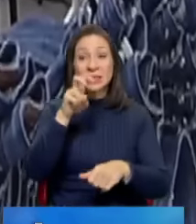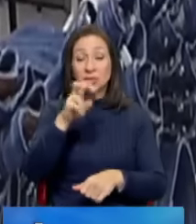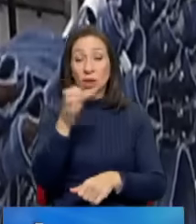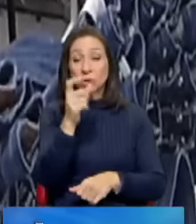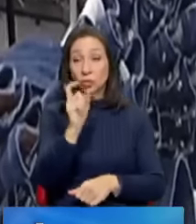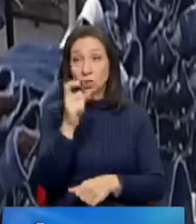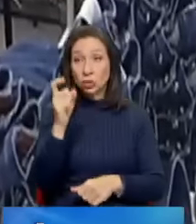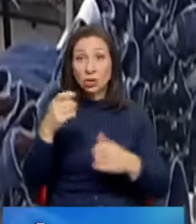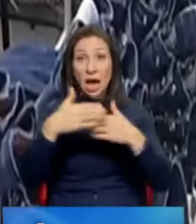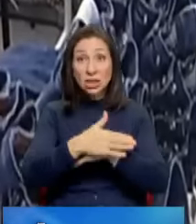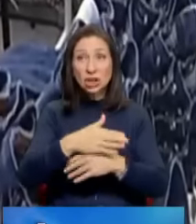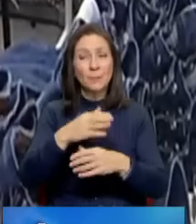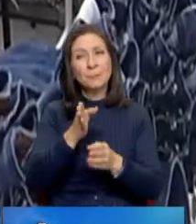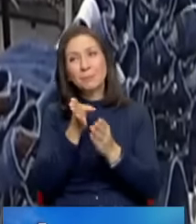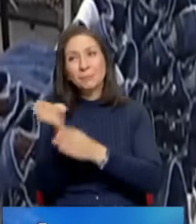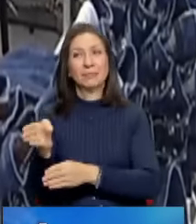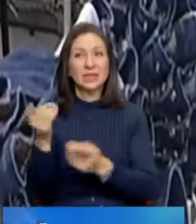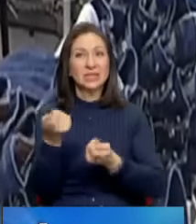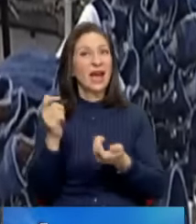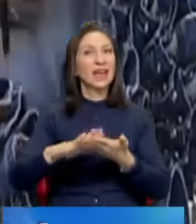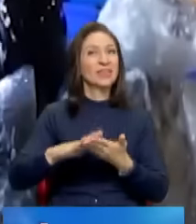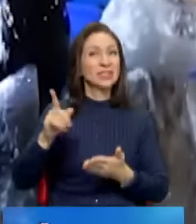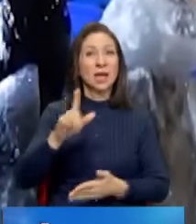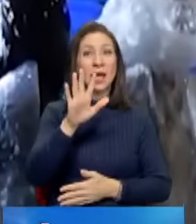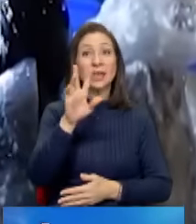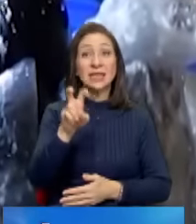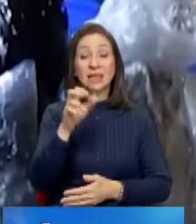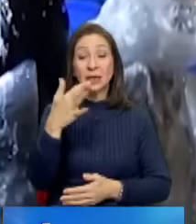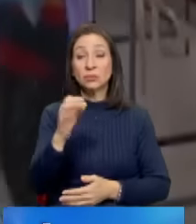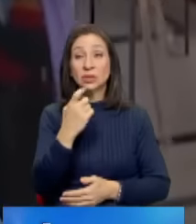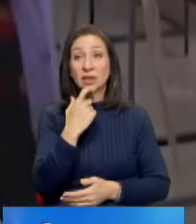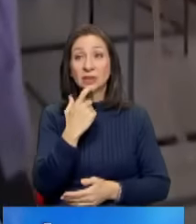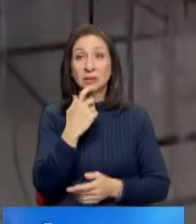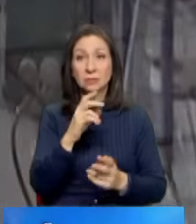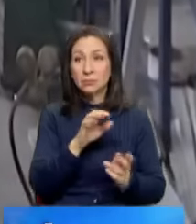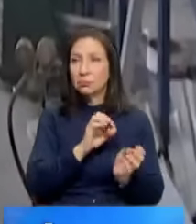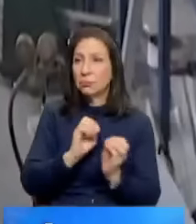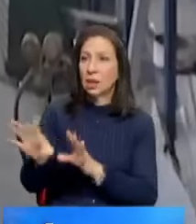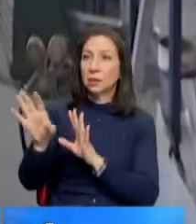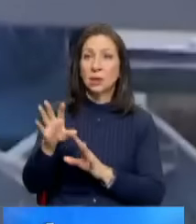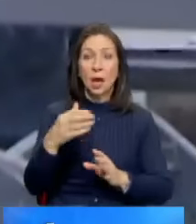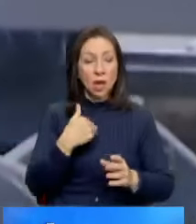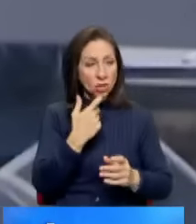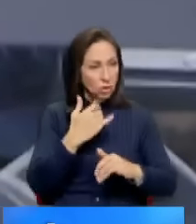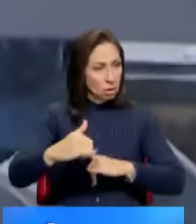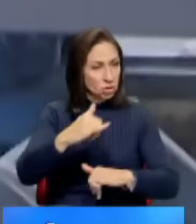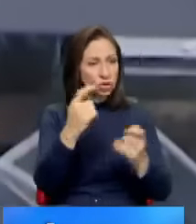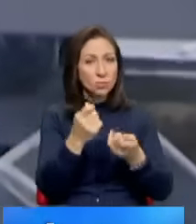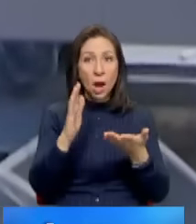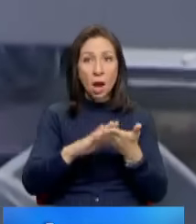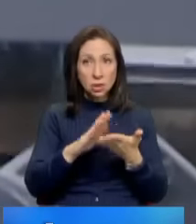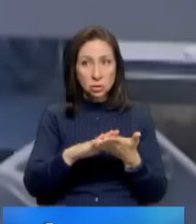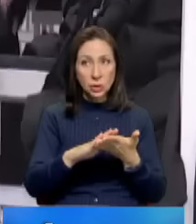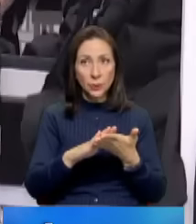8 Eylül 99 akşam vardiyasında işe giren arkadaş 58-60 yaş emekliliğine terk edildi. Akranlarım, yaşıtlarım, çalışma